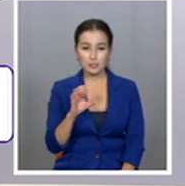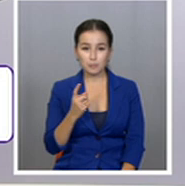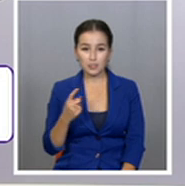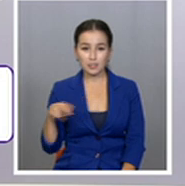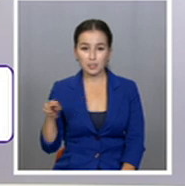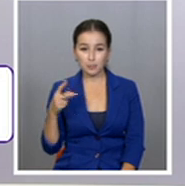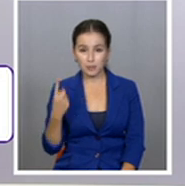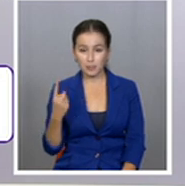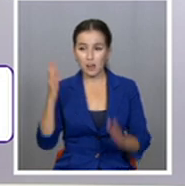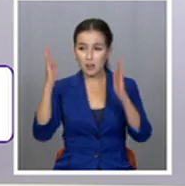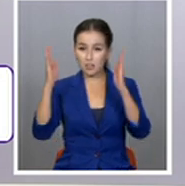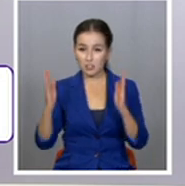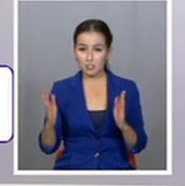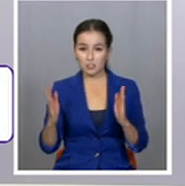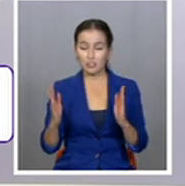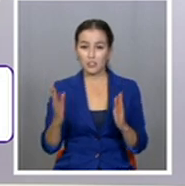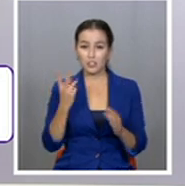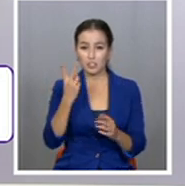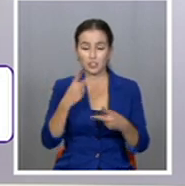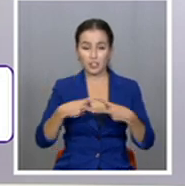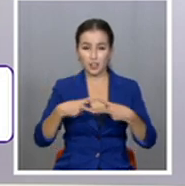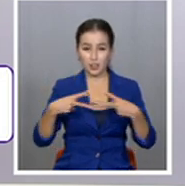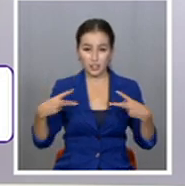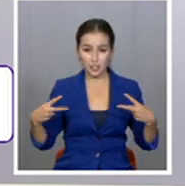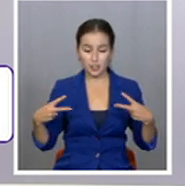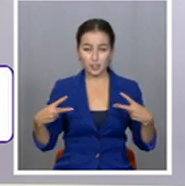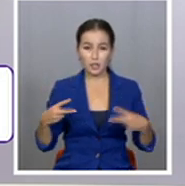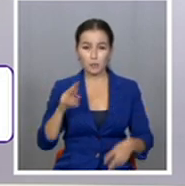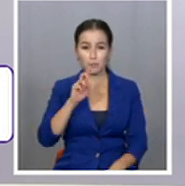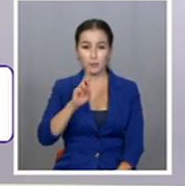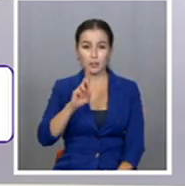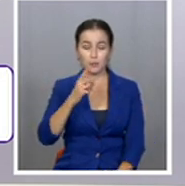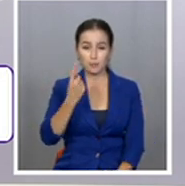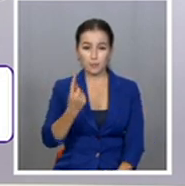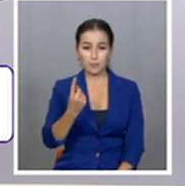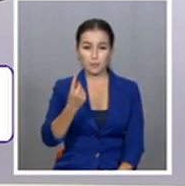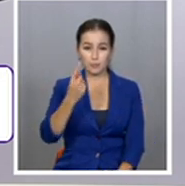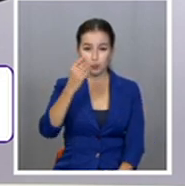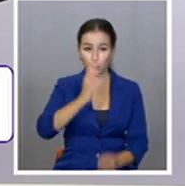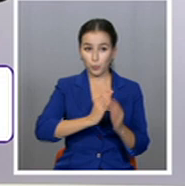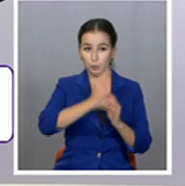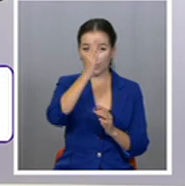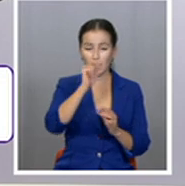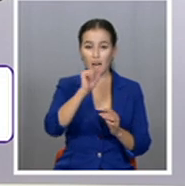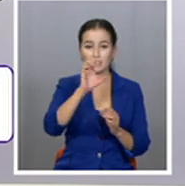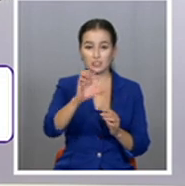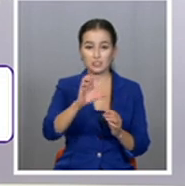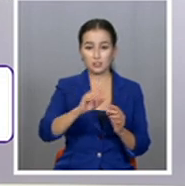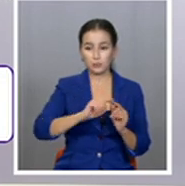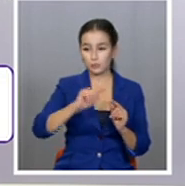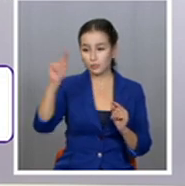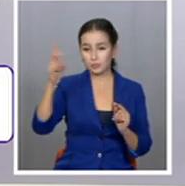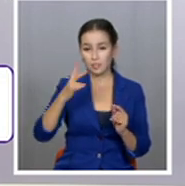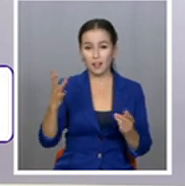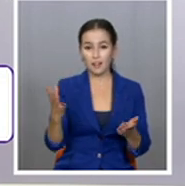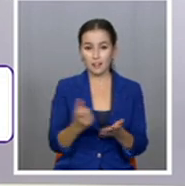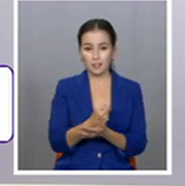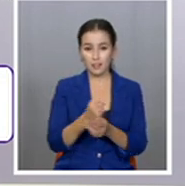қыры 2-ге тең. Б1 төбесінен асы дүзуіне дейінгі қашықтықты табу керек.